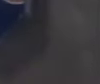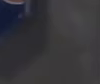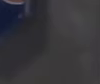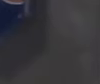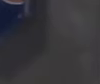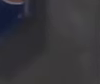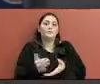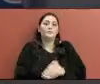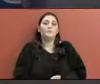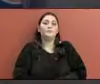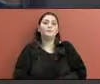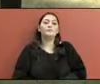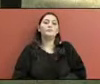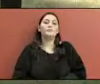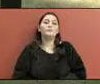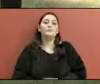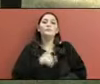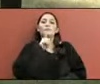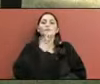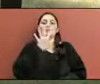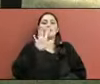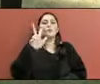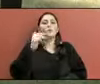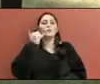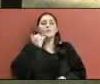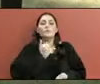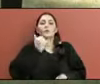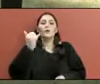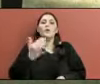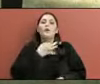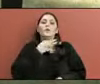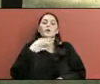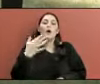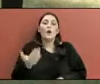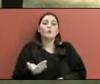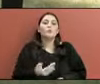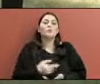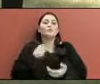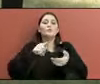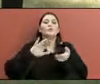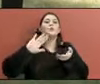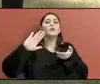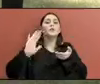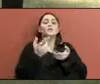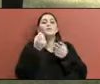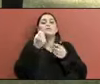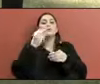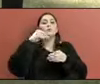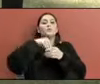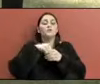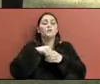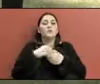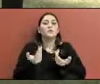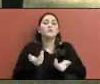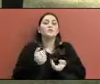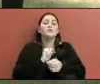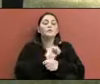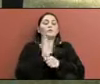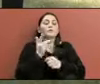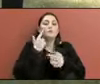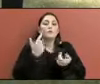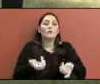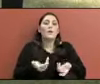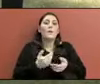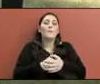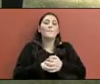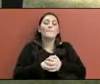kendisi. 153'ü arayıp şunu söylüyor. Sağ olsun bu geçirdiğimiz Covid döneminde 65 yaş üstü